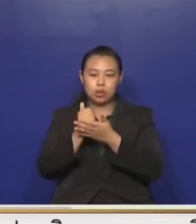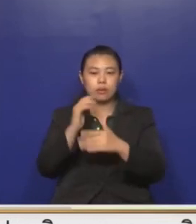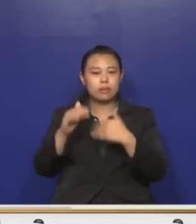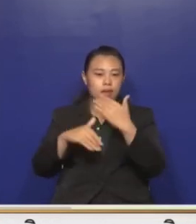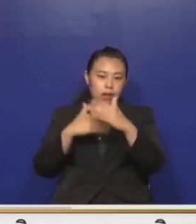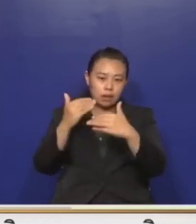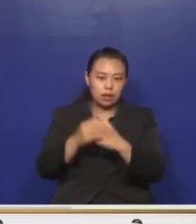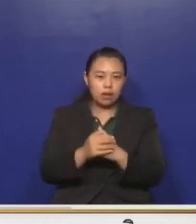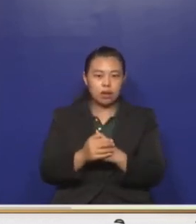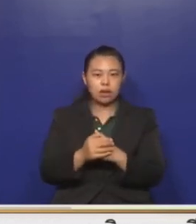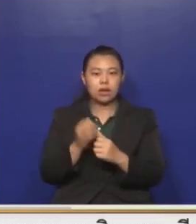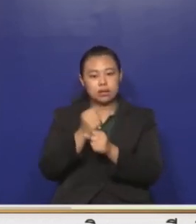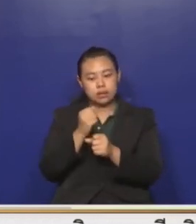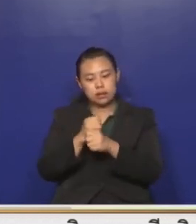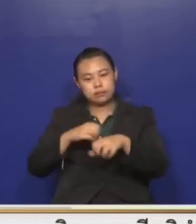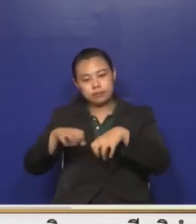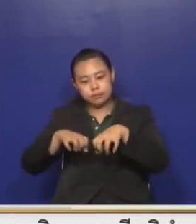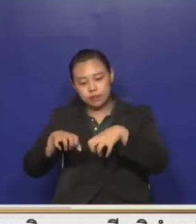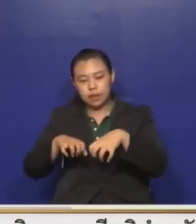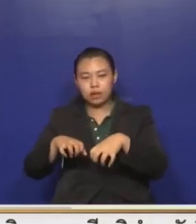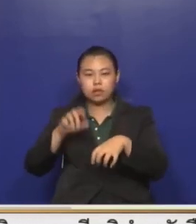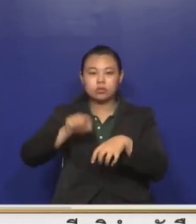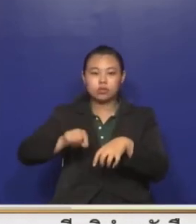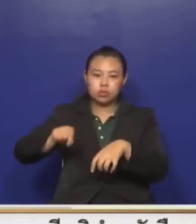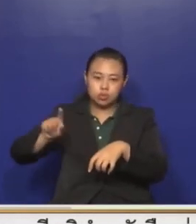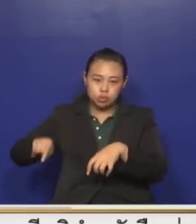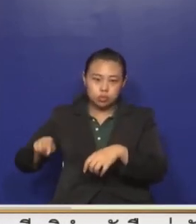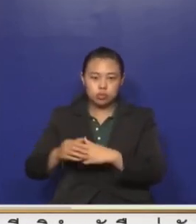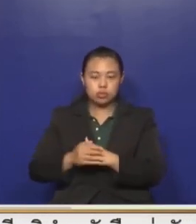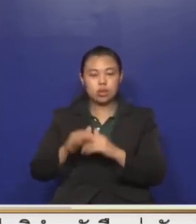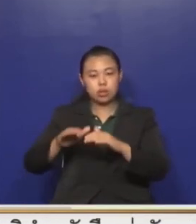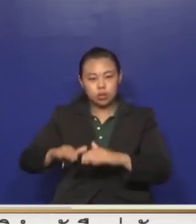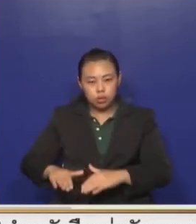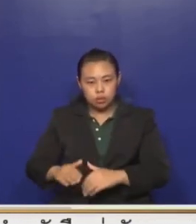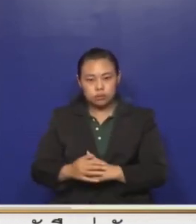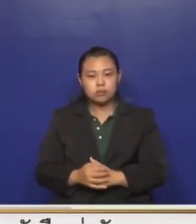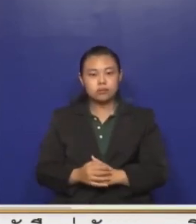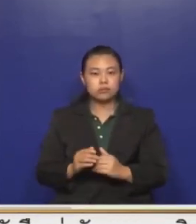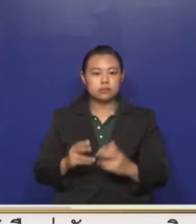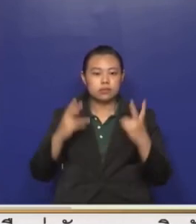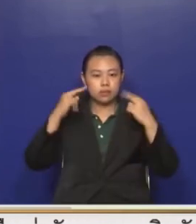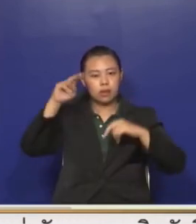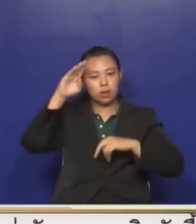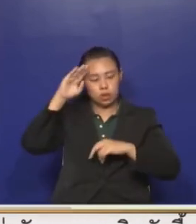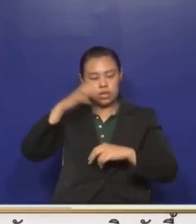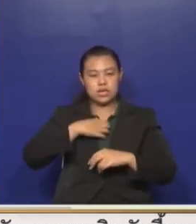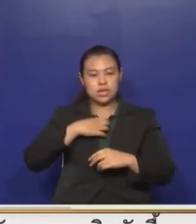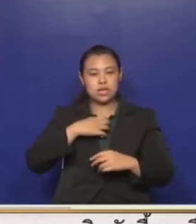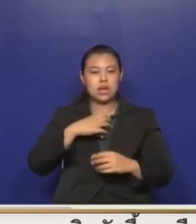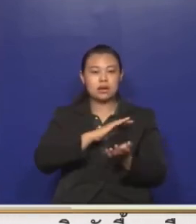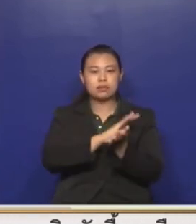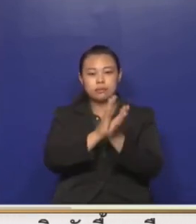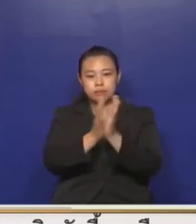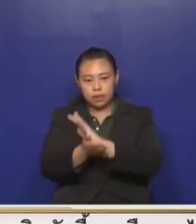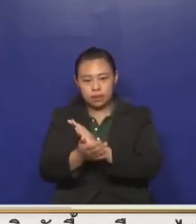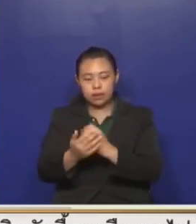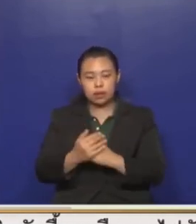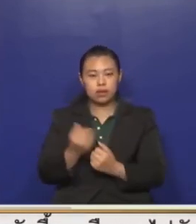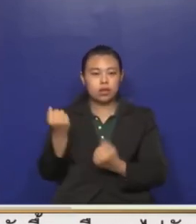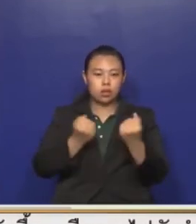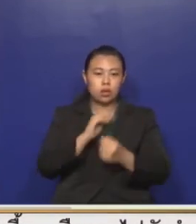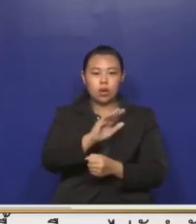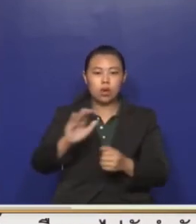ผมต์สกปร teve lump แลท่ vrij are of่านัมความปลฐนาอยแงกลานที่จะเปลี่ยนรถของส่รชการ